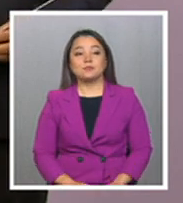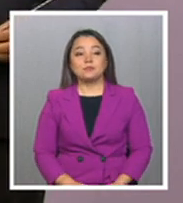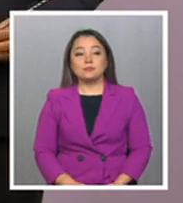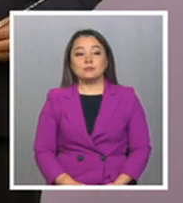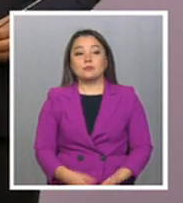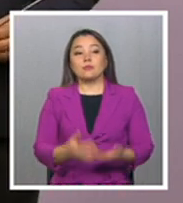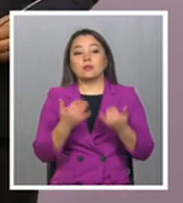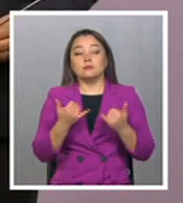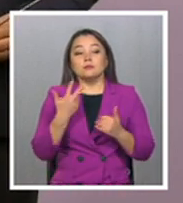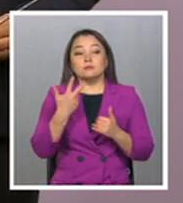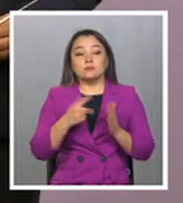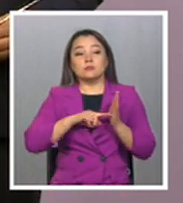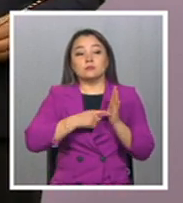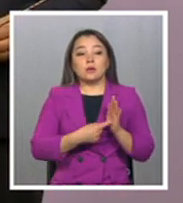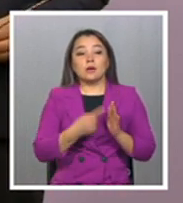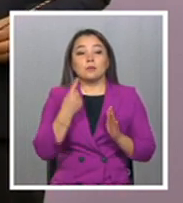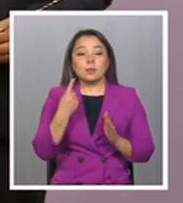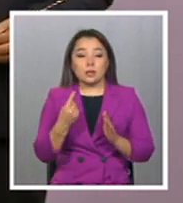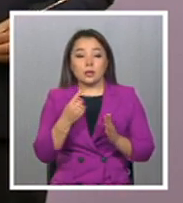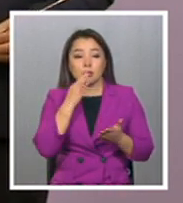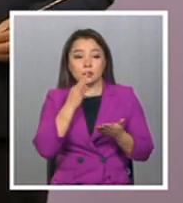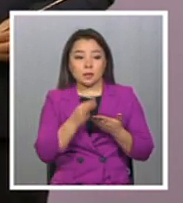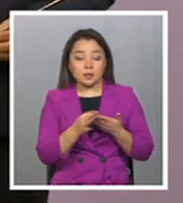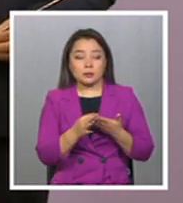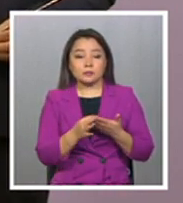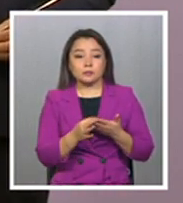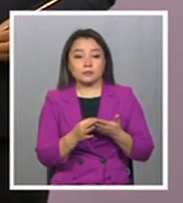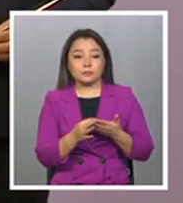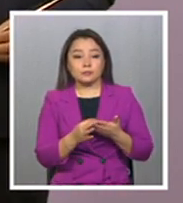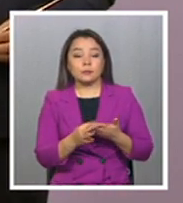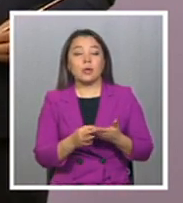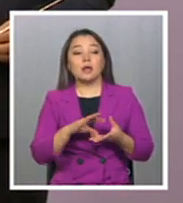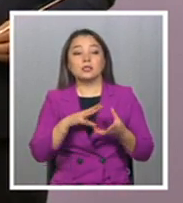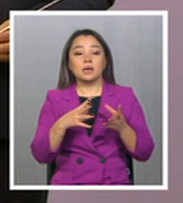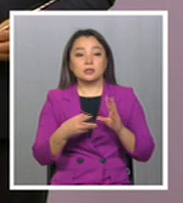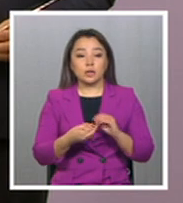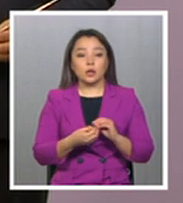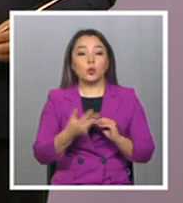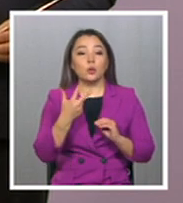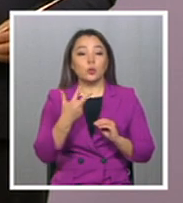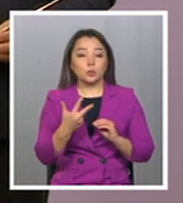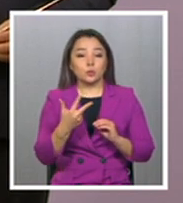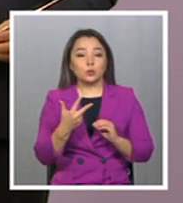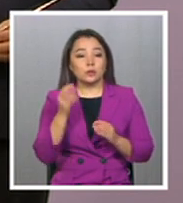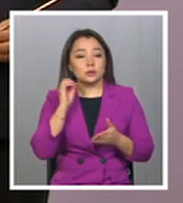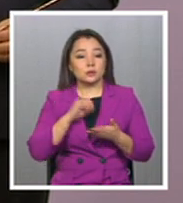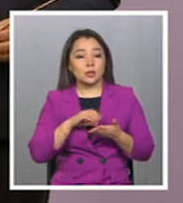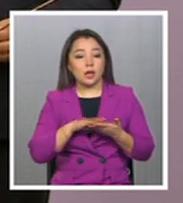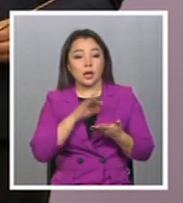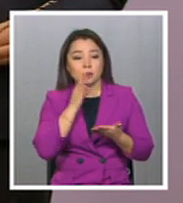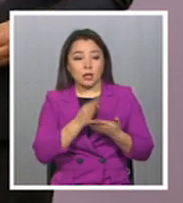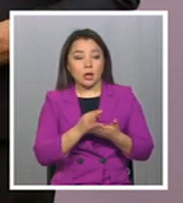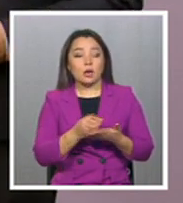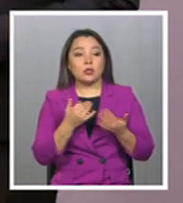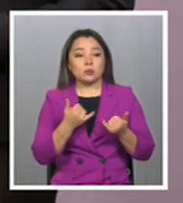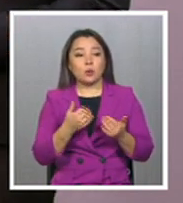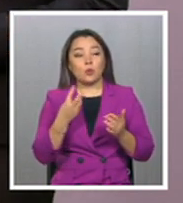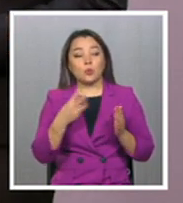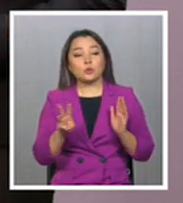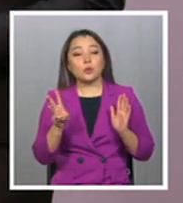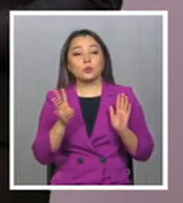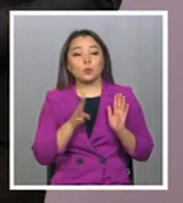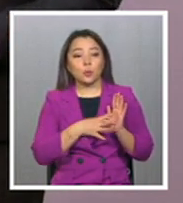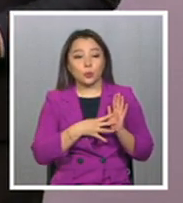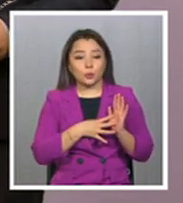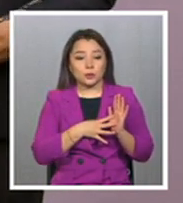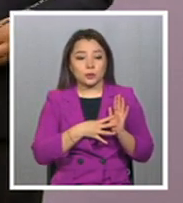Енді 3 пен 1 ондықты көбейтеміз. Нәтижеміз 3 ондыққа тең. Демек, 3-ті